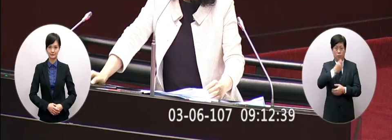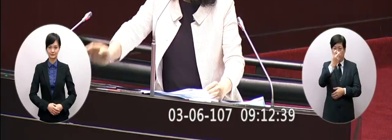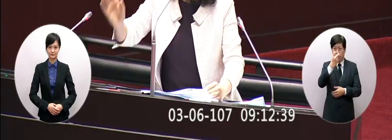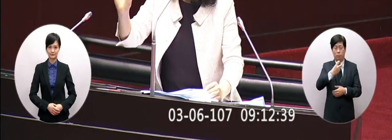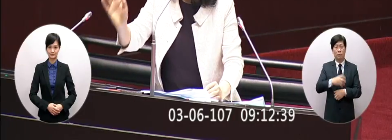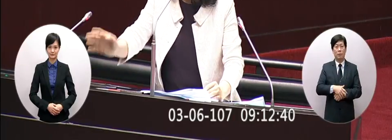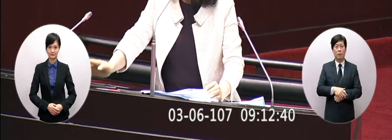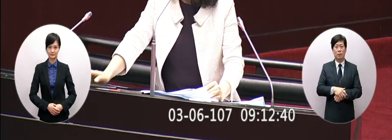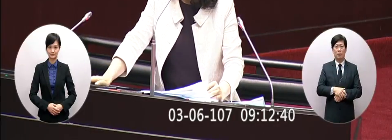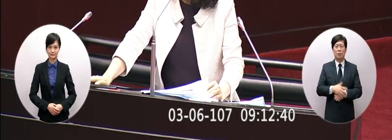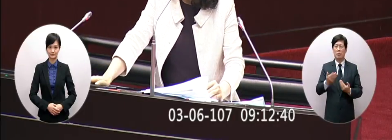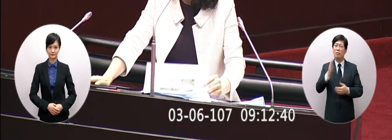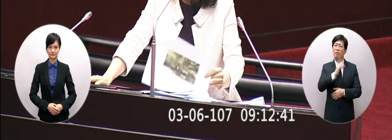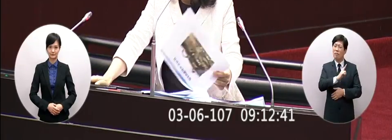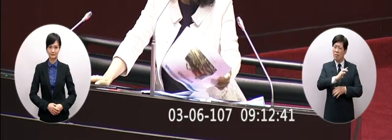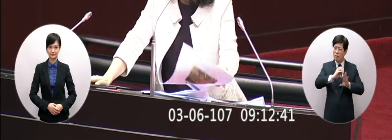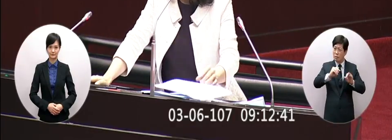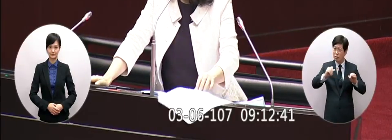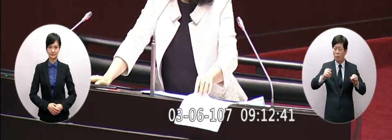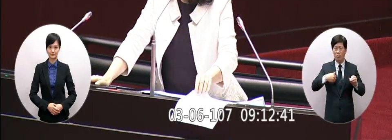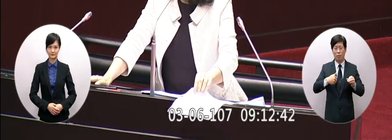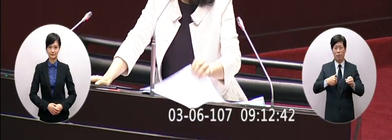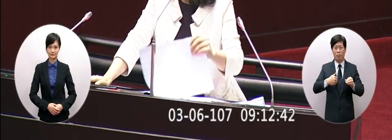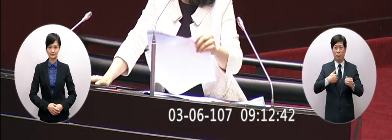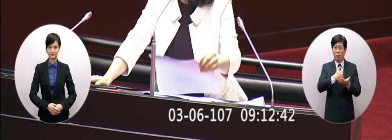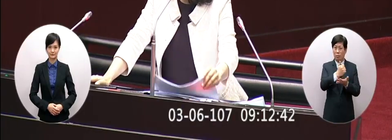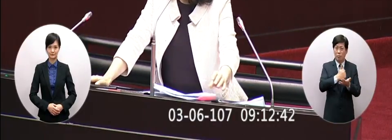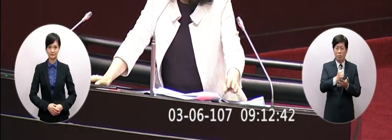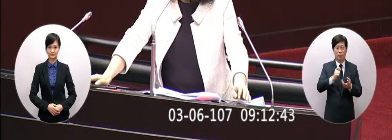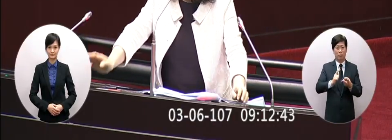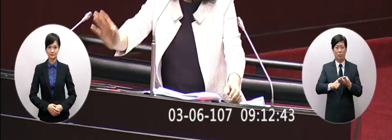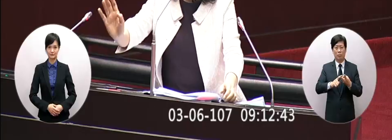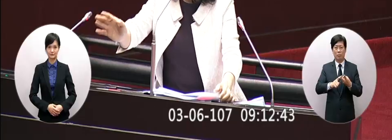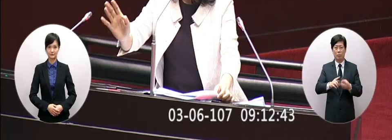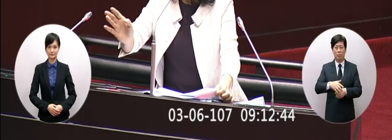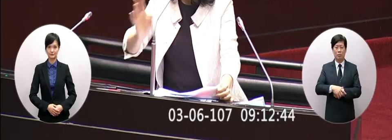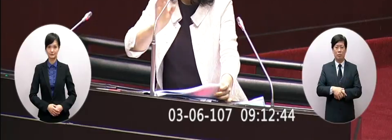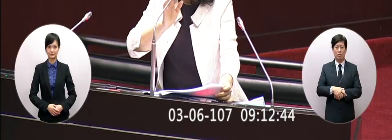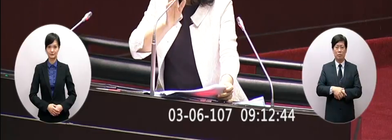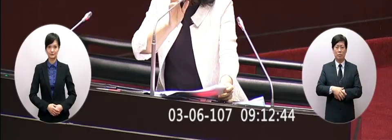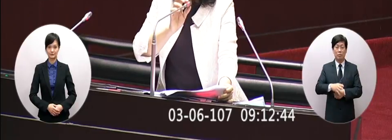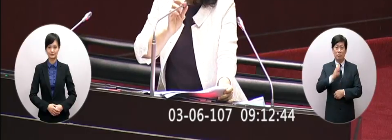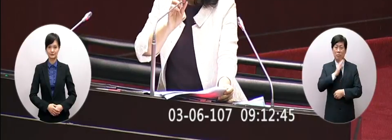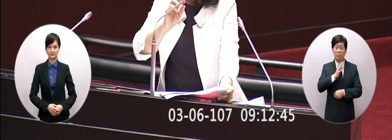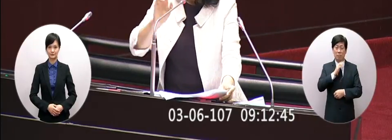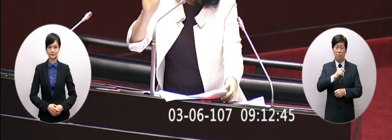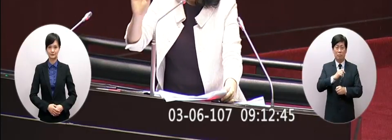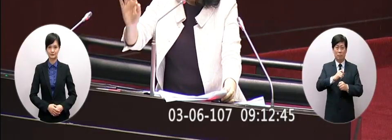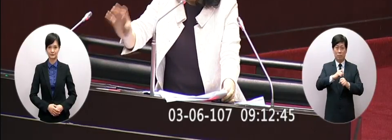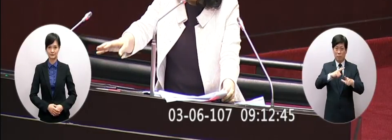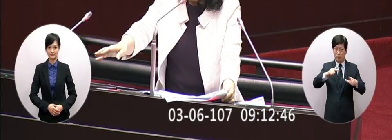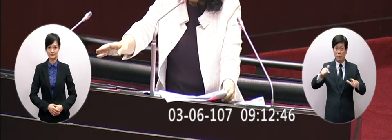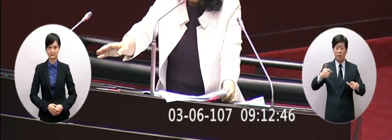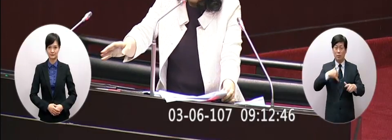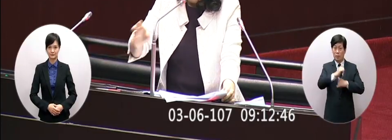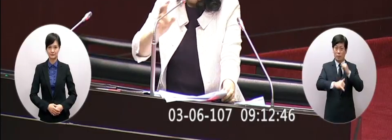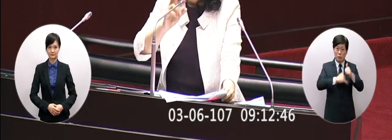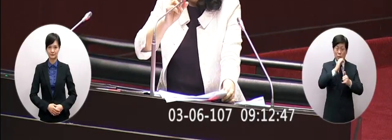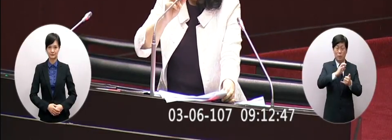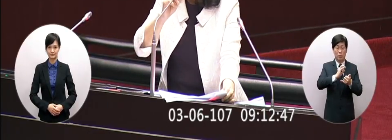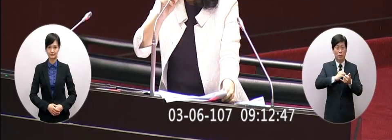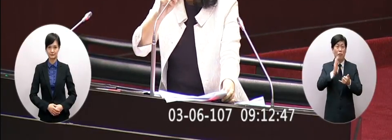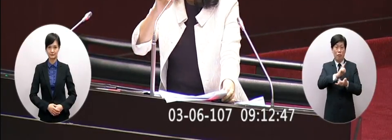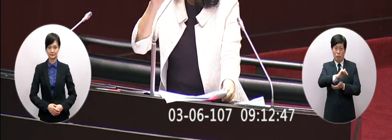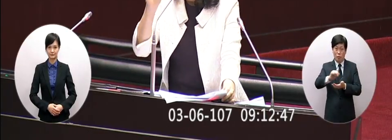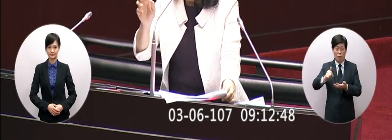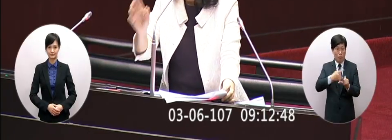以很多的这个废弃物的处理，以及我们这个废四基的部分，还有我们这个生活废弃物的部